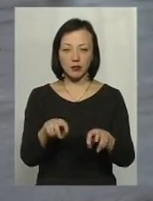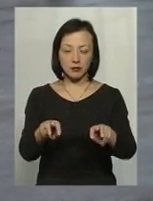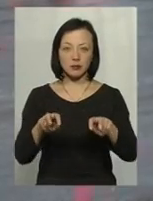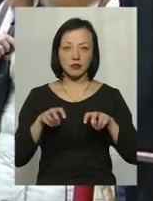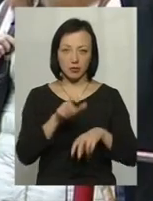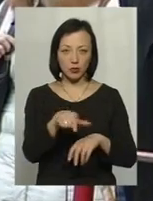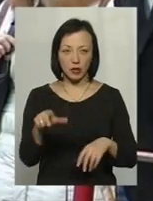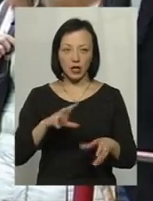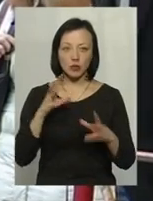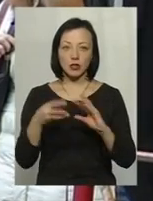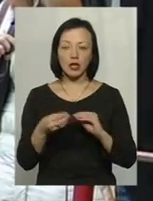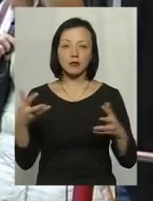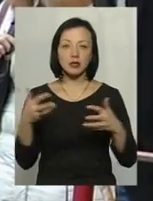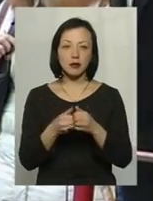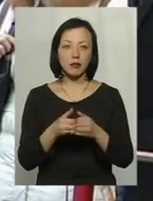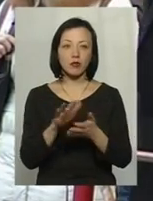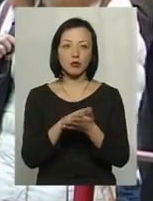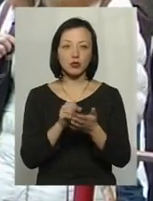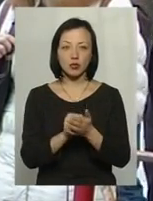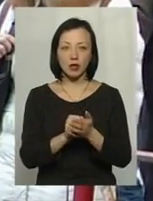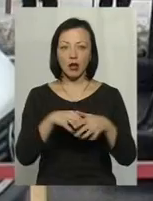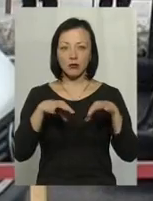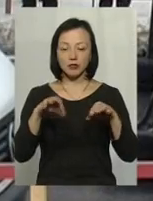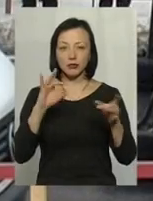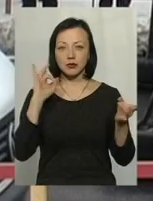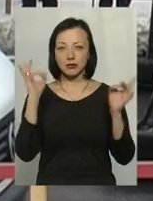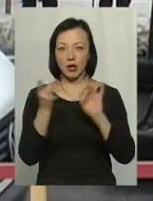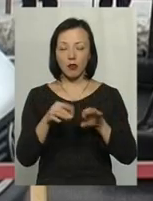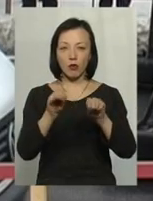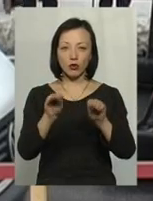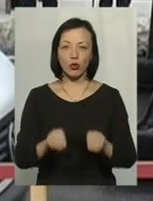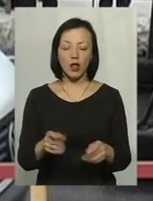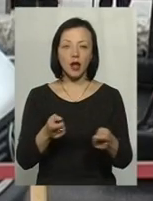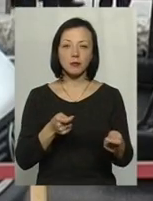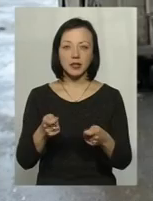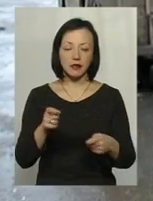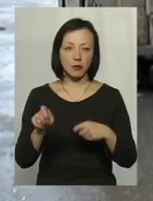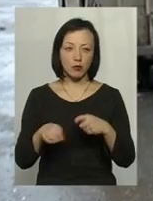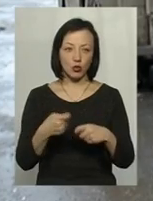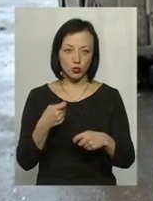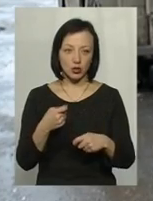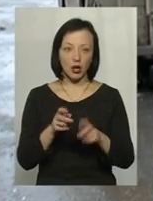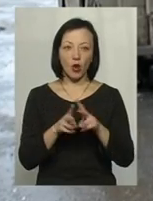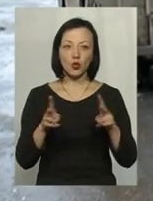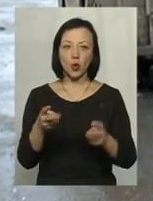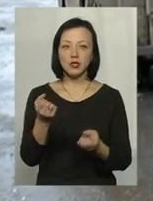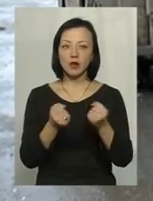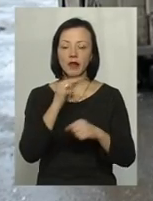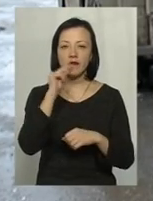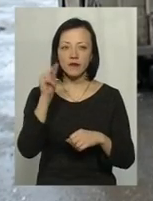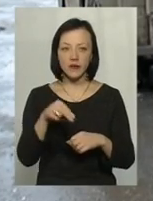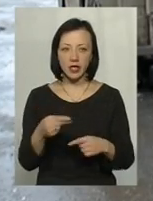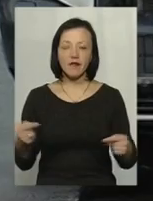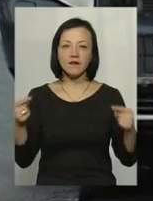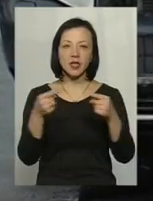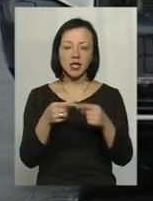Результатом ДТП, окрім пошкоджених автівок і розголосу, став протокол про адміністративне правопорушення. Хто з водіїв винен,